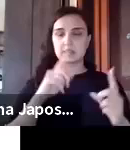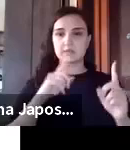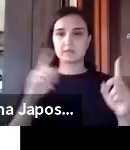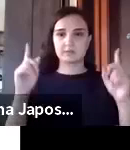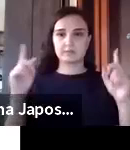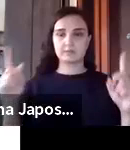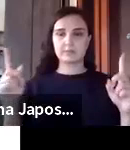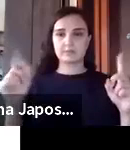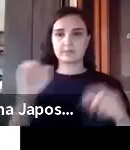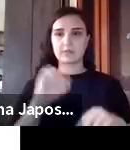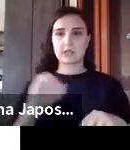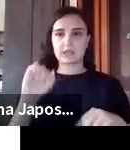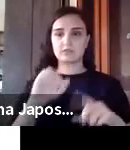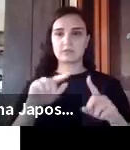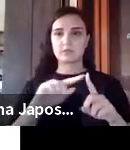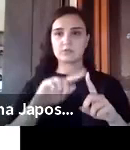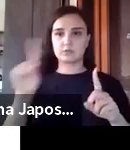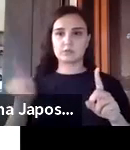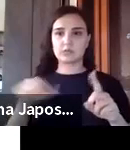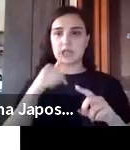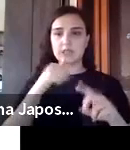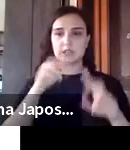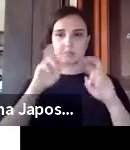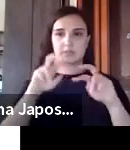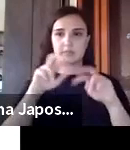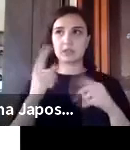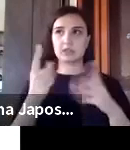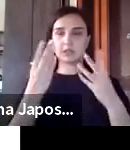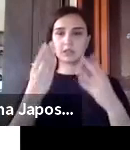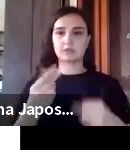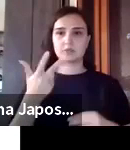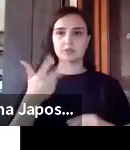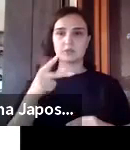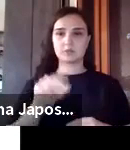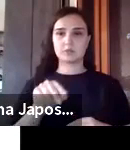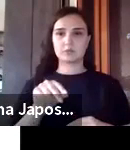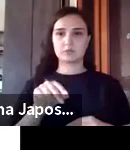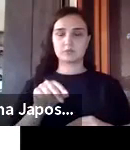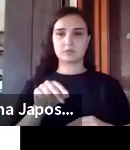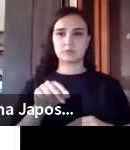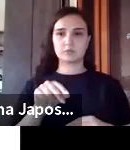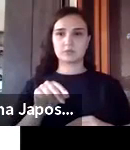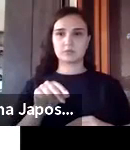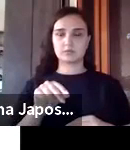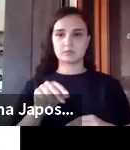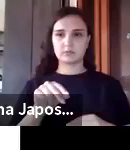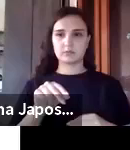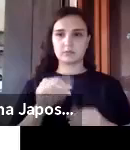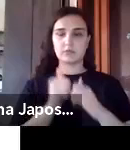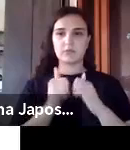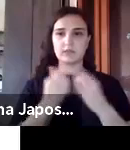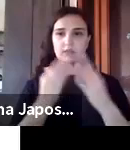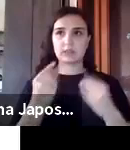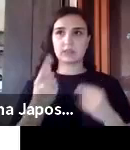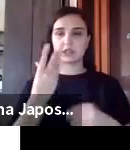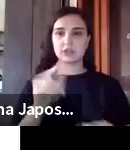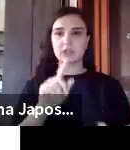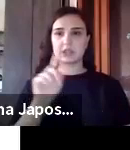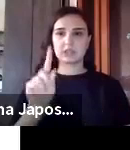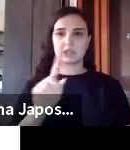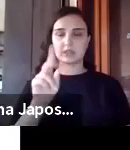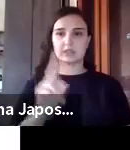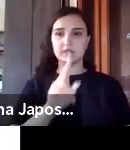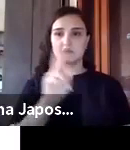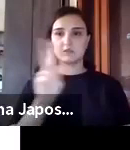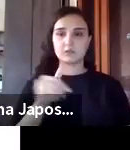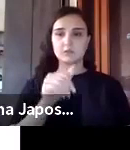აი აგვისტომოდის ჩავატაროთ ექსპერიმენტი, რომ მე დღეში 30 წუთს გადაბმულად, არა გადაბმულად, დღეში ერთსაც, ვინ როგორ